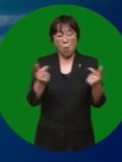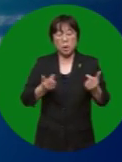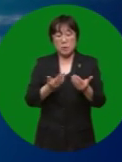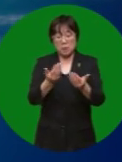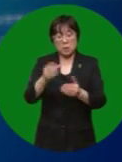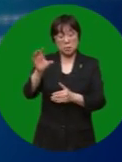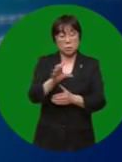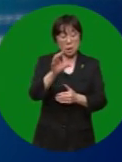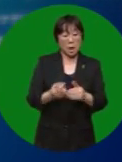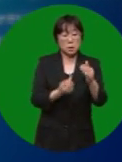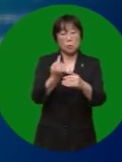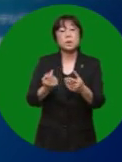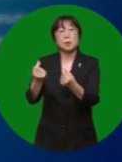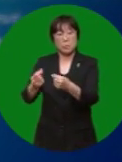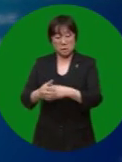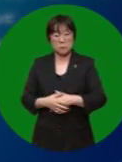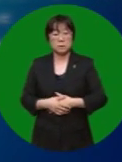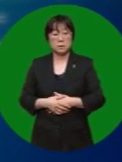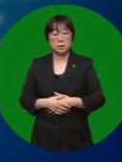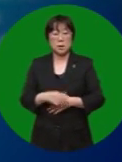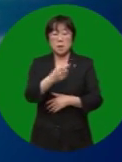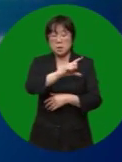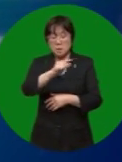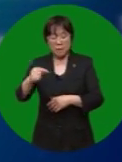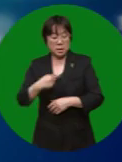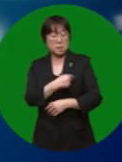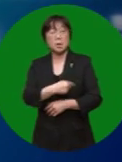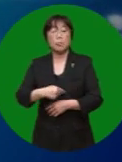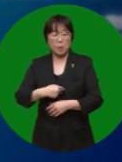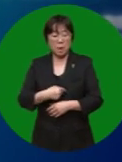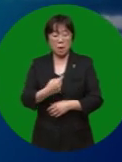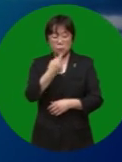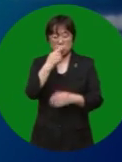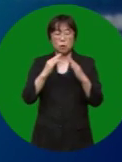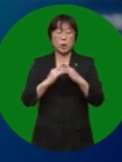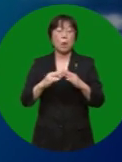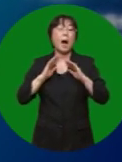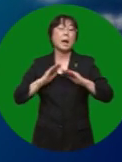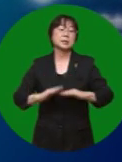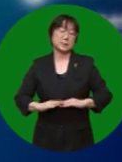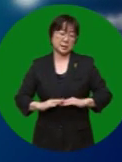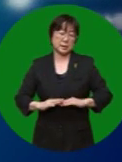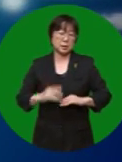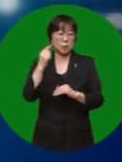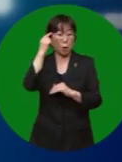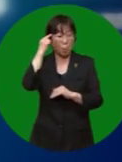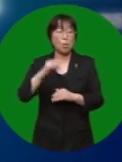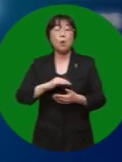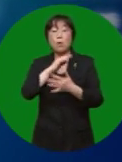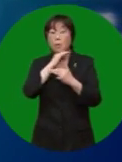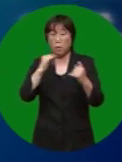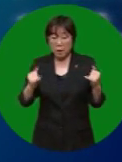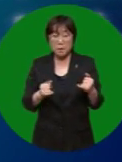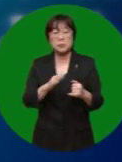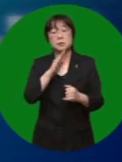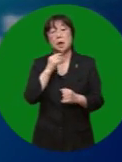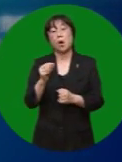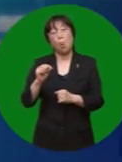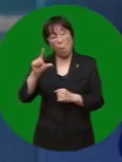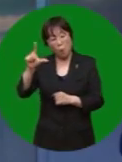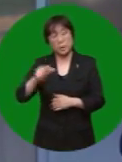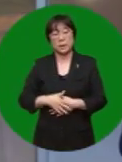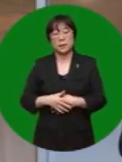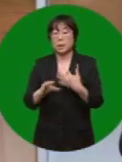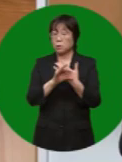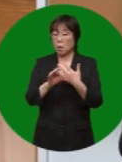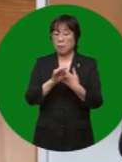頻繁に起こっているわけですけれども、さまざまな思いで我が家は安心だって思われている高齢者の方が実に多いんです。